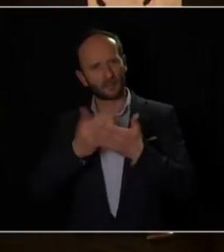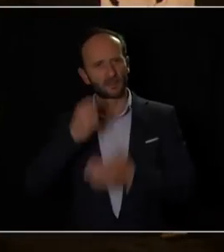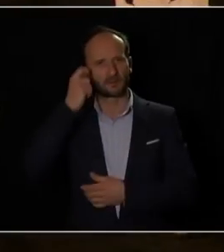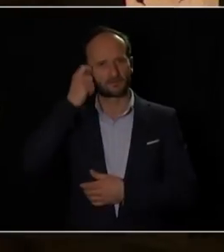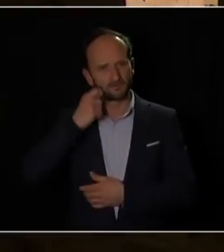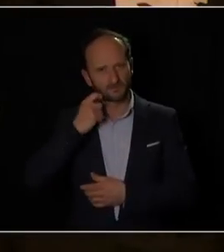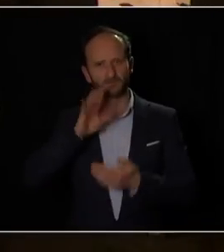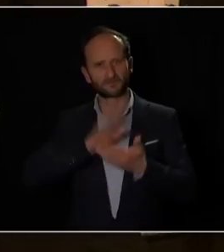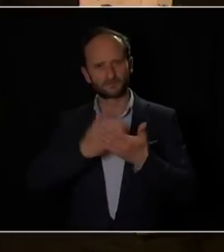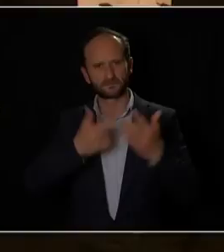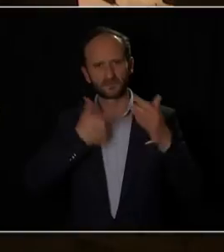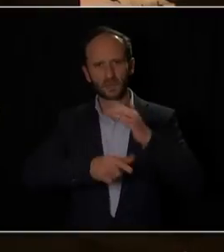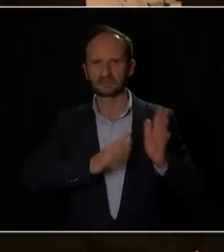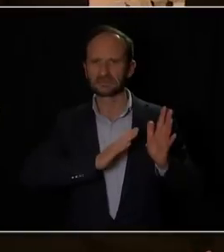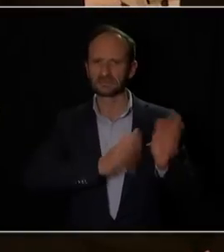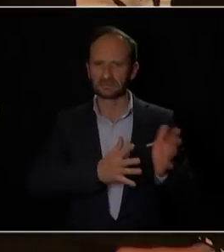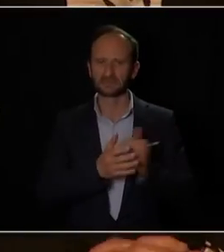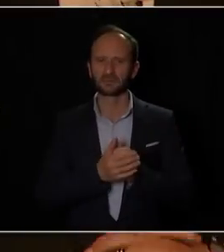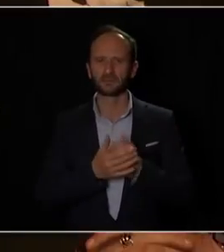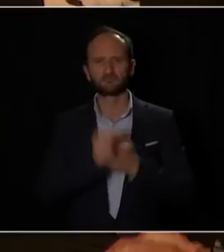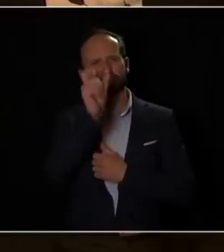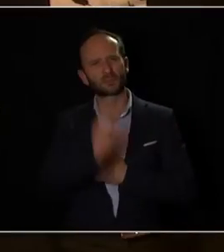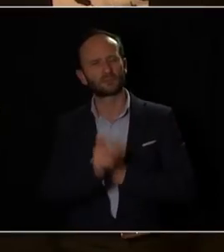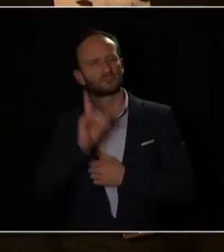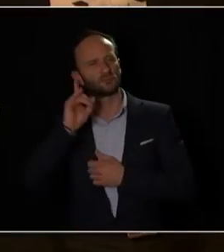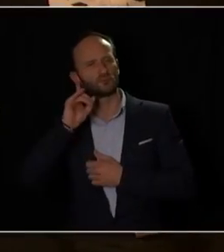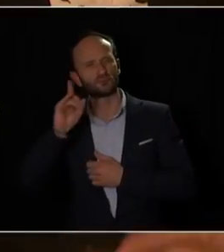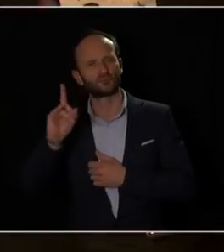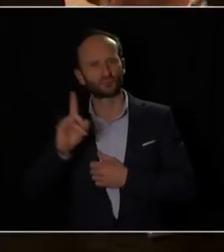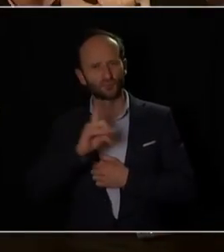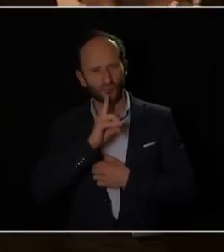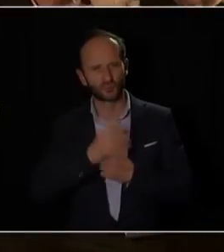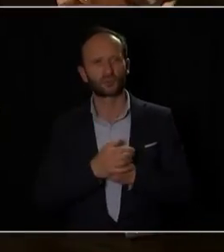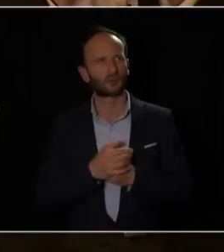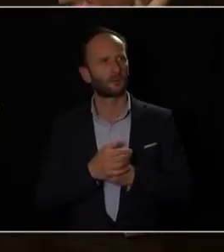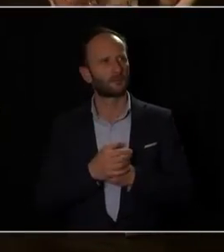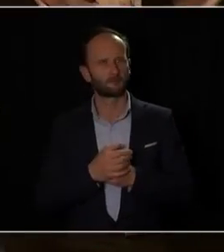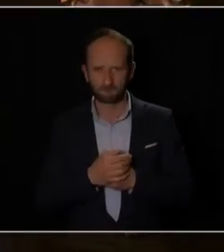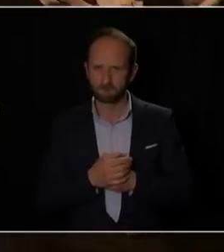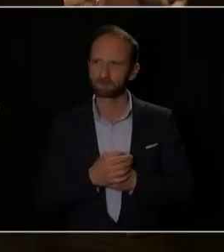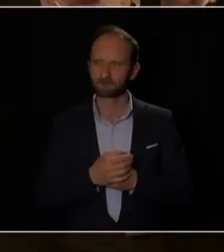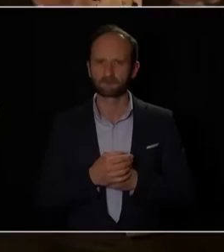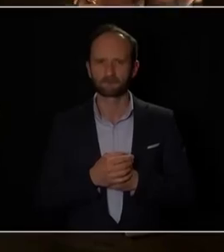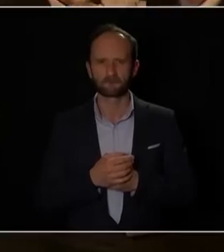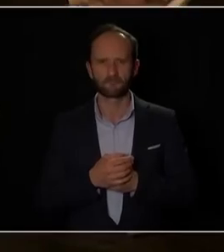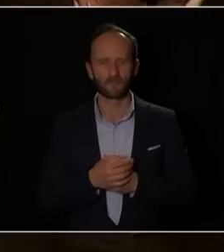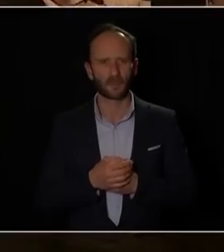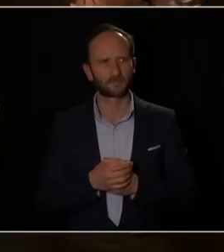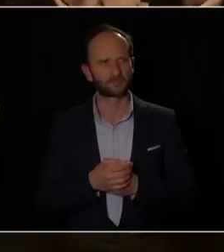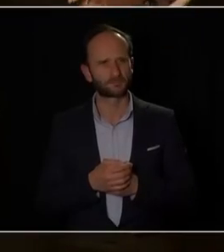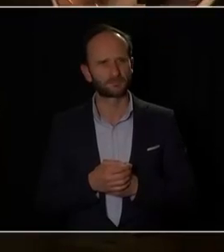la traduction dans la langue des signes pour les personnes qui souffrent de difficultés auditives. On peut l'applaudir également.